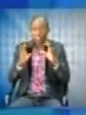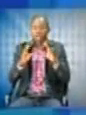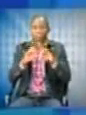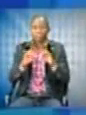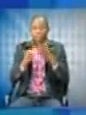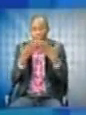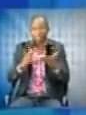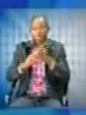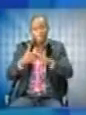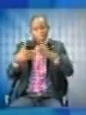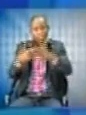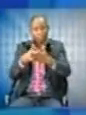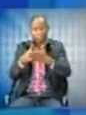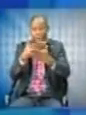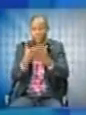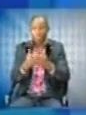Nono Landou et Stéphane Chissou.